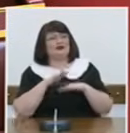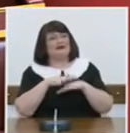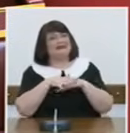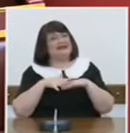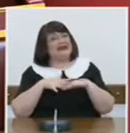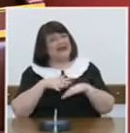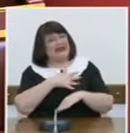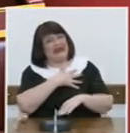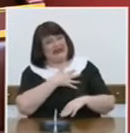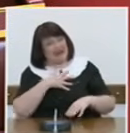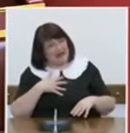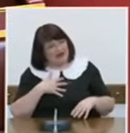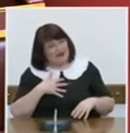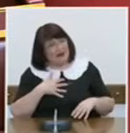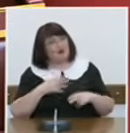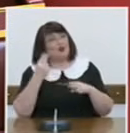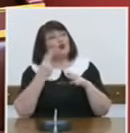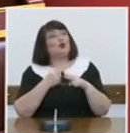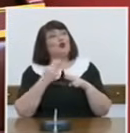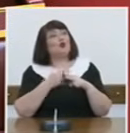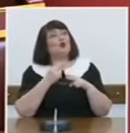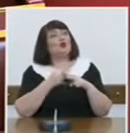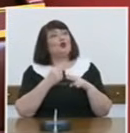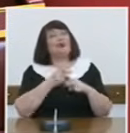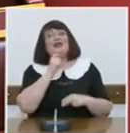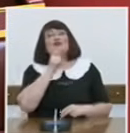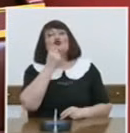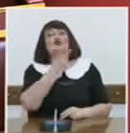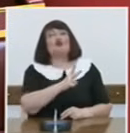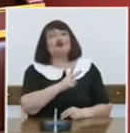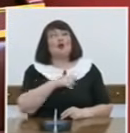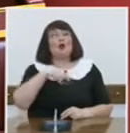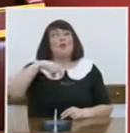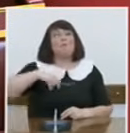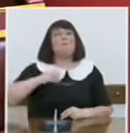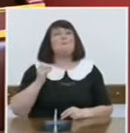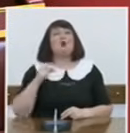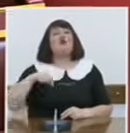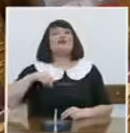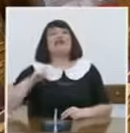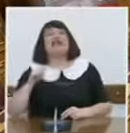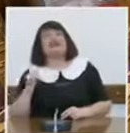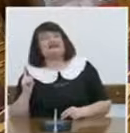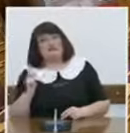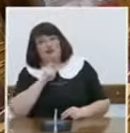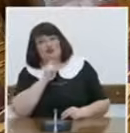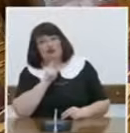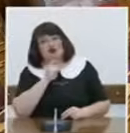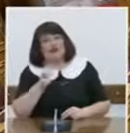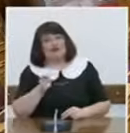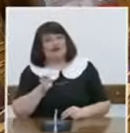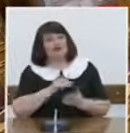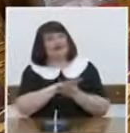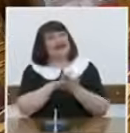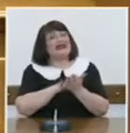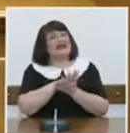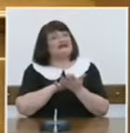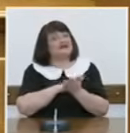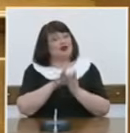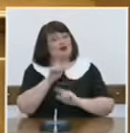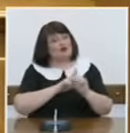εξαίρετο δημοσιογράφο της παράταξής σας, τον κύριο Κοτάκη, ο οποίος λέει και χριστιανόμετρο υπάρχει και πατριδόμετρο,